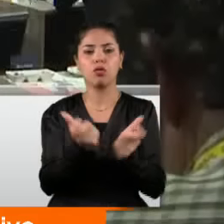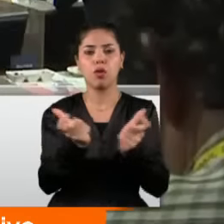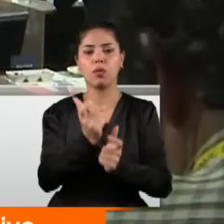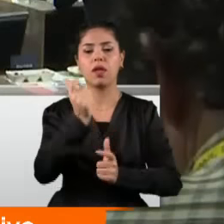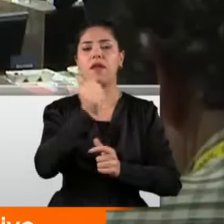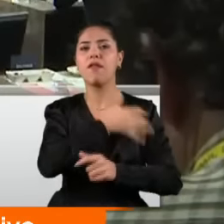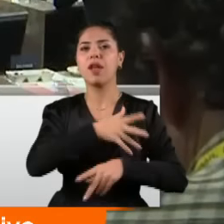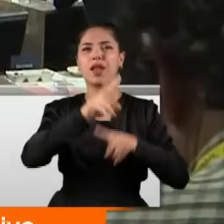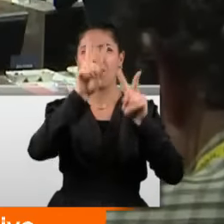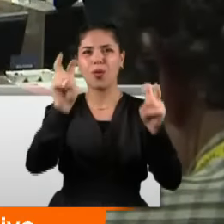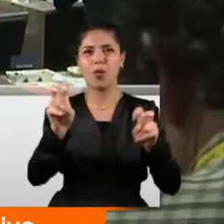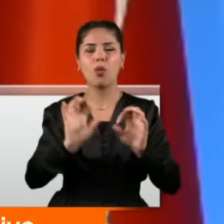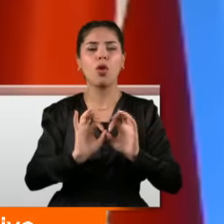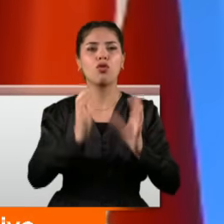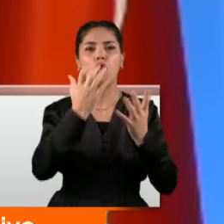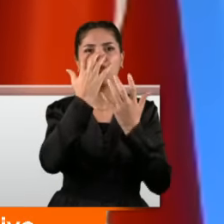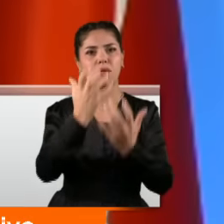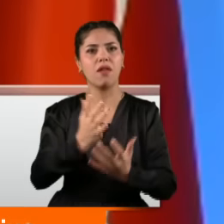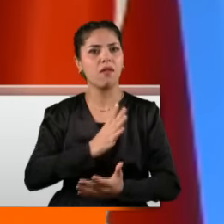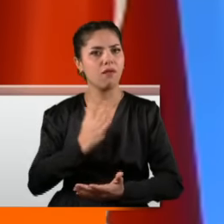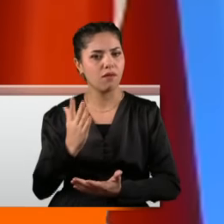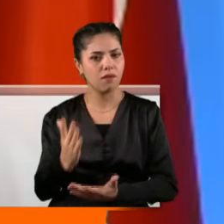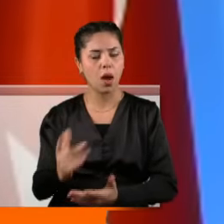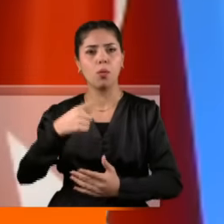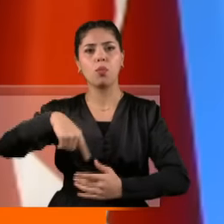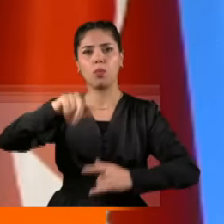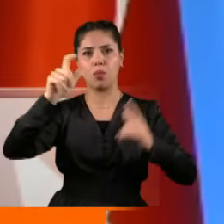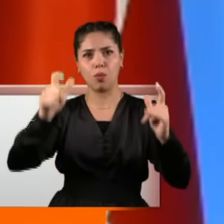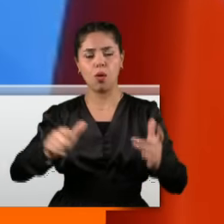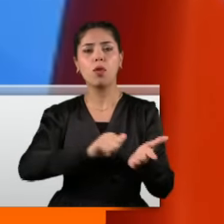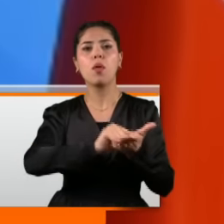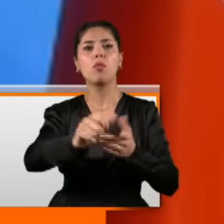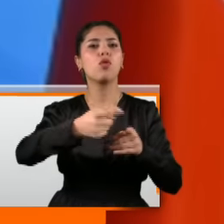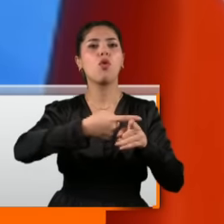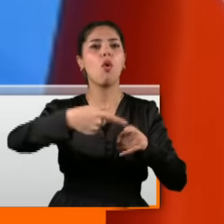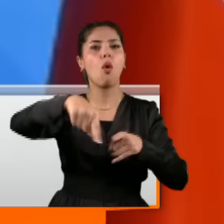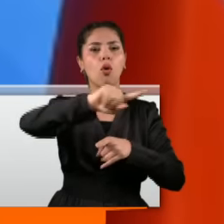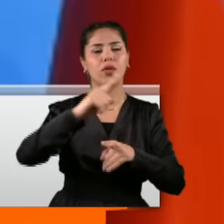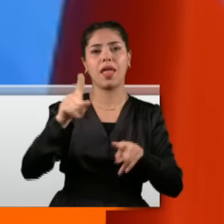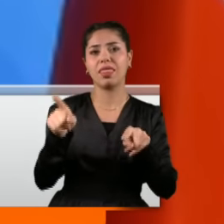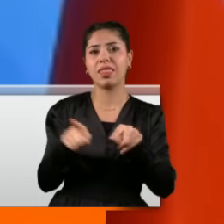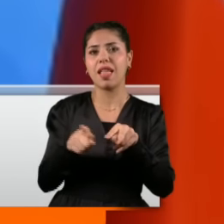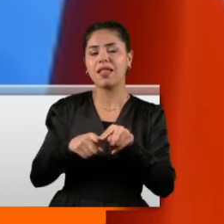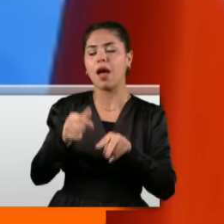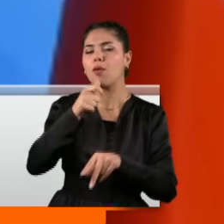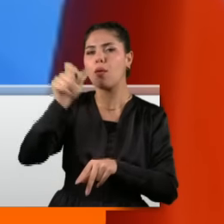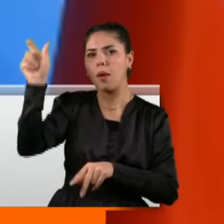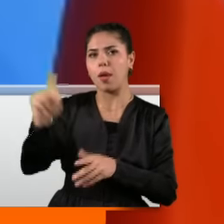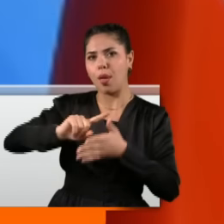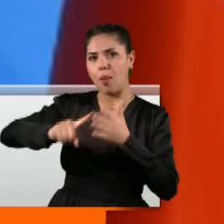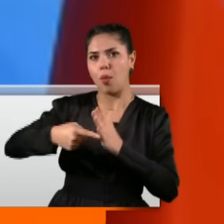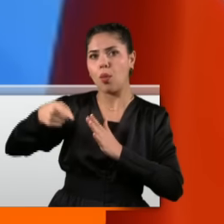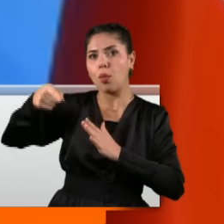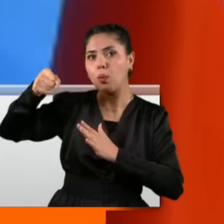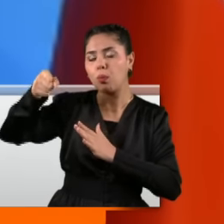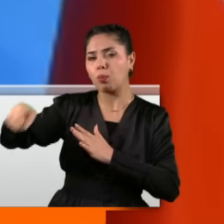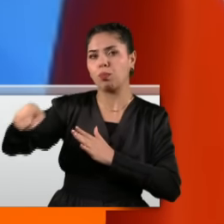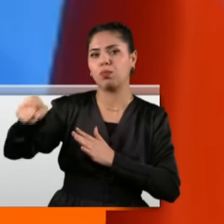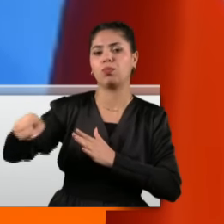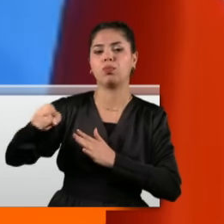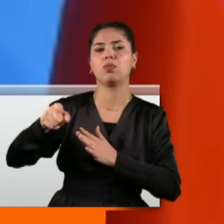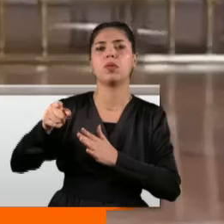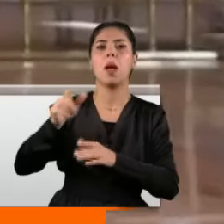çözüm çağrısıyla damgasını vurdu. Buradan tüm müttefiklerimizi Netanyahu yönetimi üzerindeki baskılarını